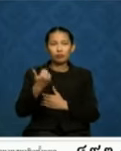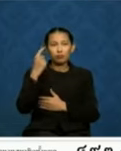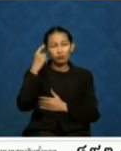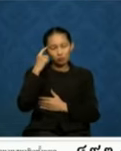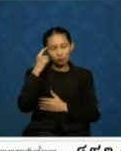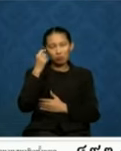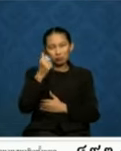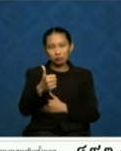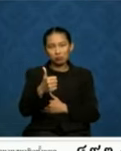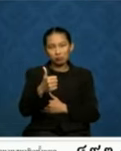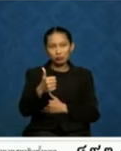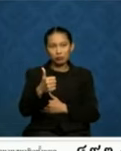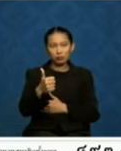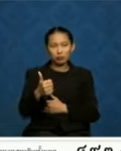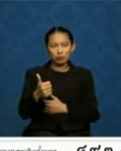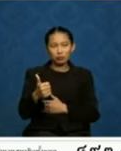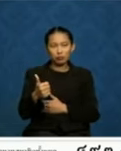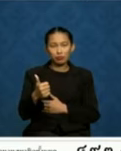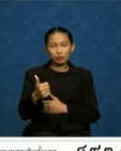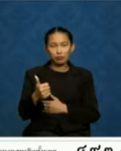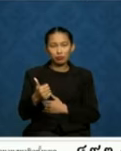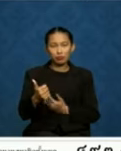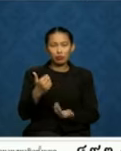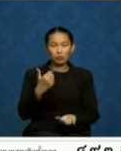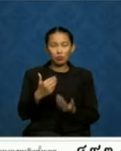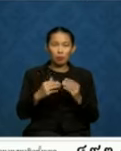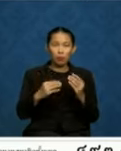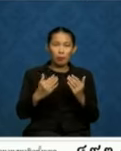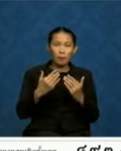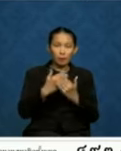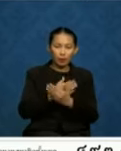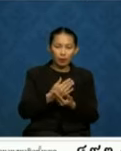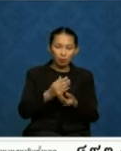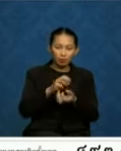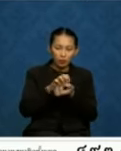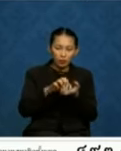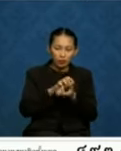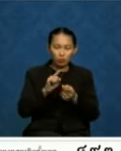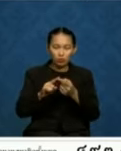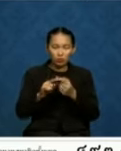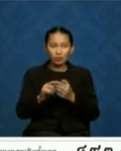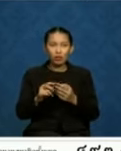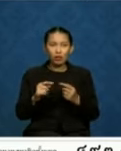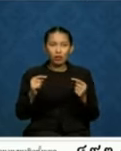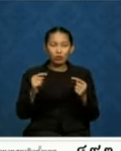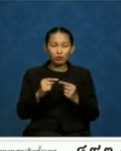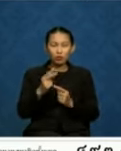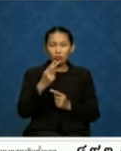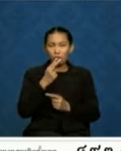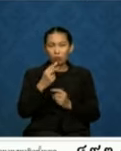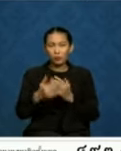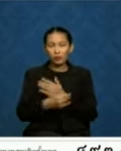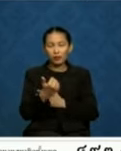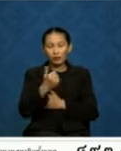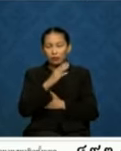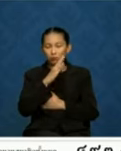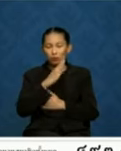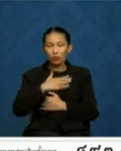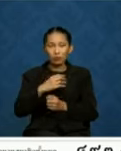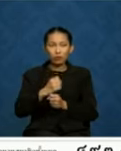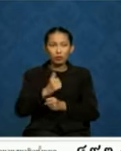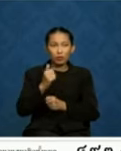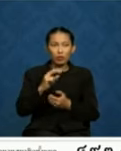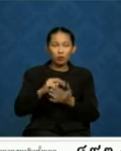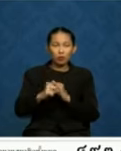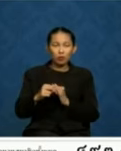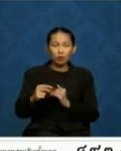นแนวคิดที่ดีครับไม่ว่าจะเป็นการปรับส่วนผสมต่างๆให้มีความเหมาะสมกับตลาดต่างประเทศมากขึ้นถ้าเราทำได้ก็จะทำให้